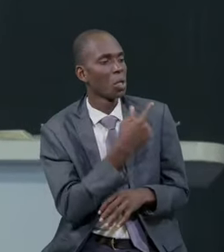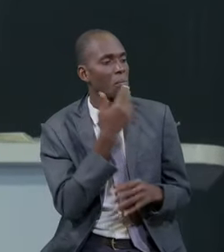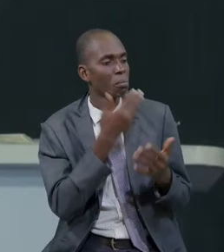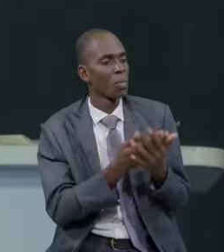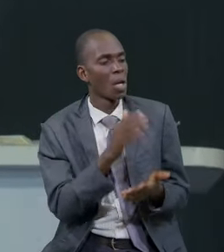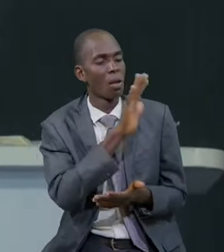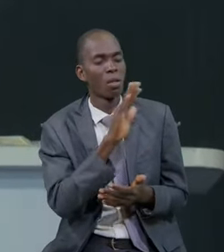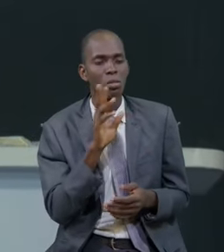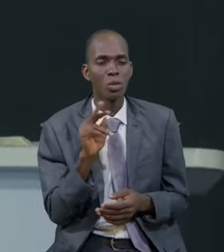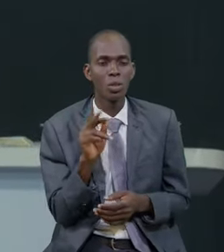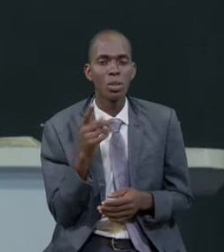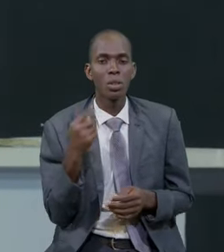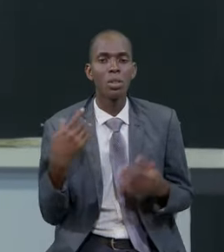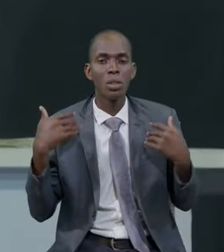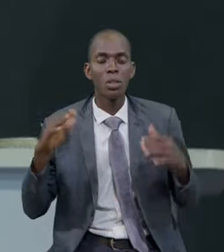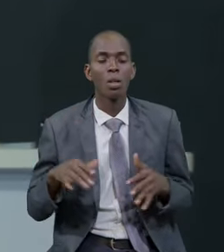L'ange l'a laissé.